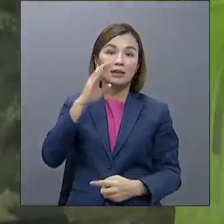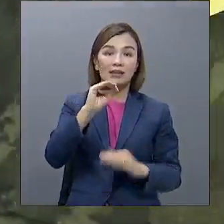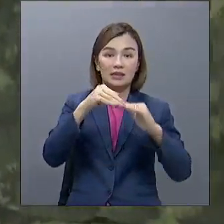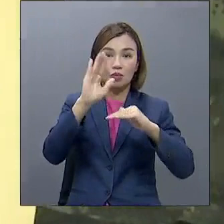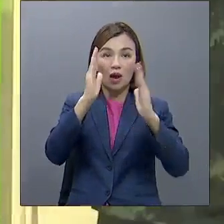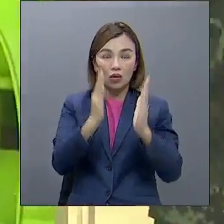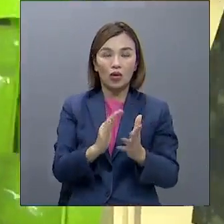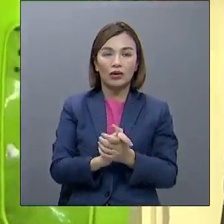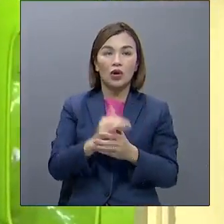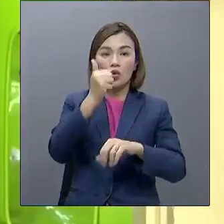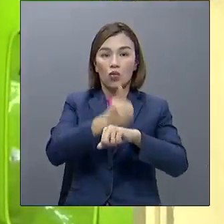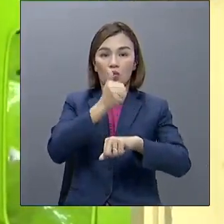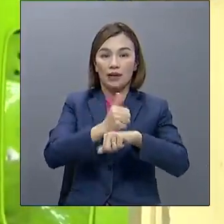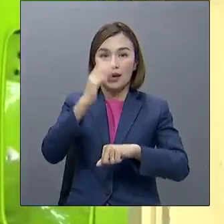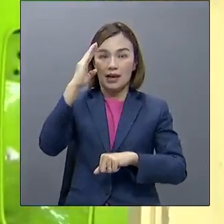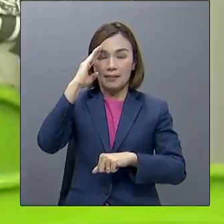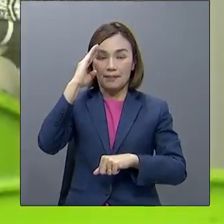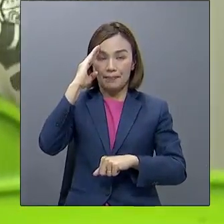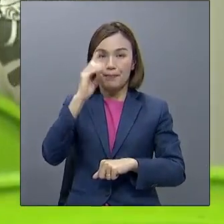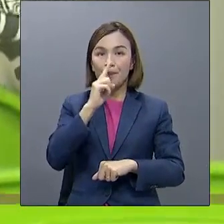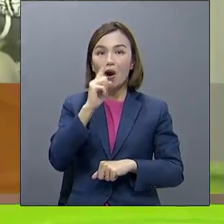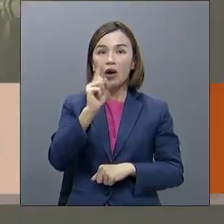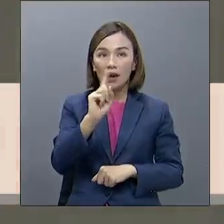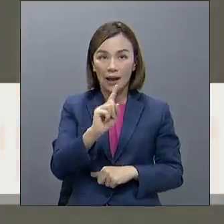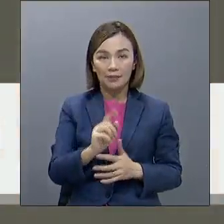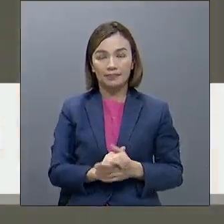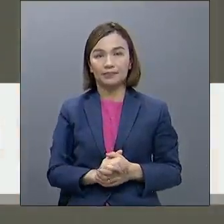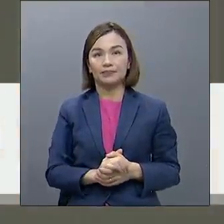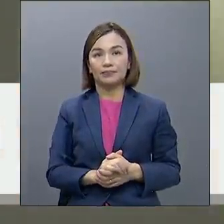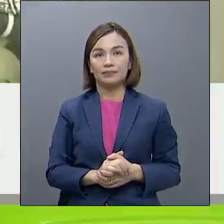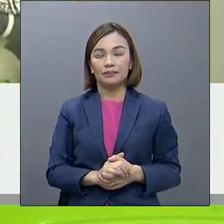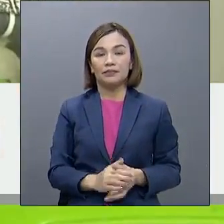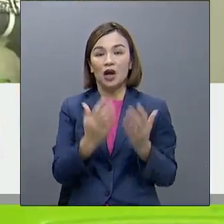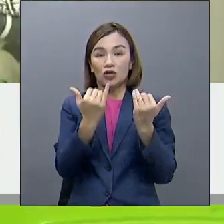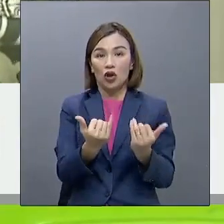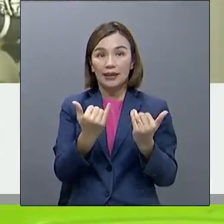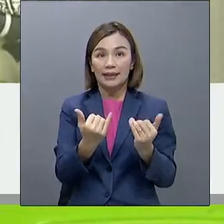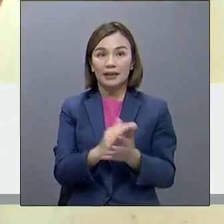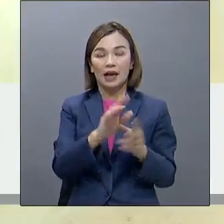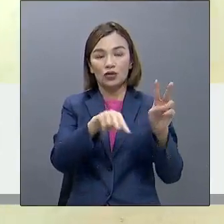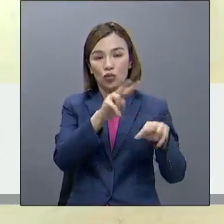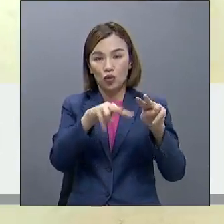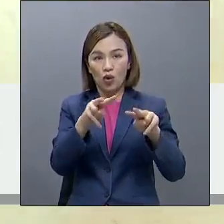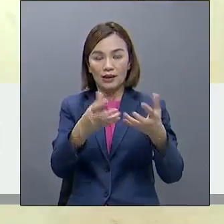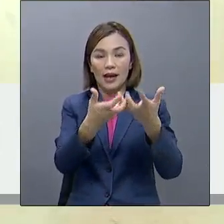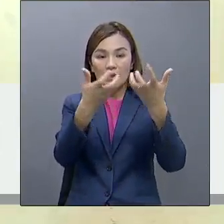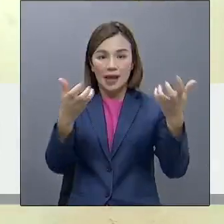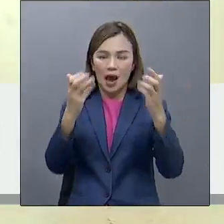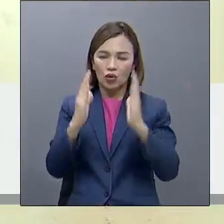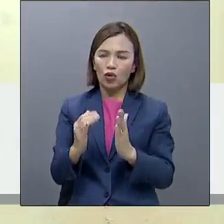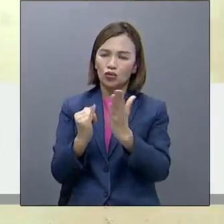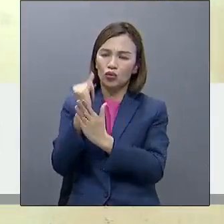ผู้บัญชาการกองกำลังผาเมืองเปิดเผยครับว่าขณะนี้ยังอยู่ระหว่างการตรวจคัดกรองนะครับทั้ง